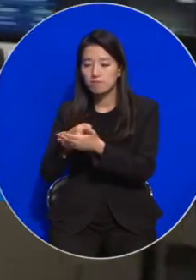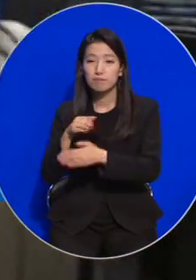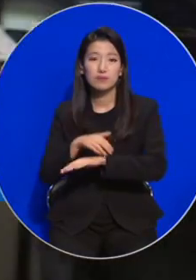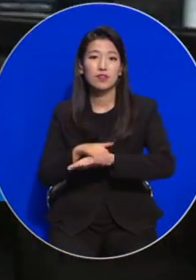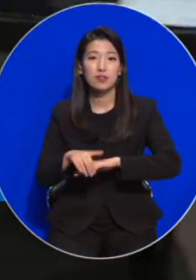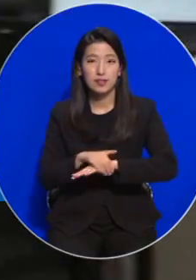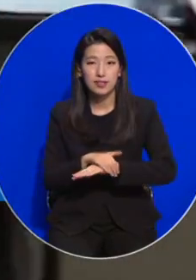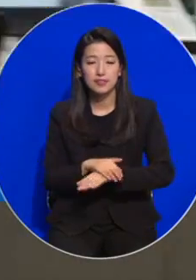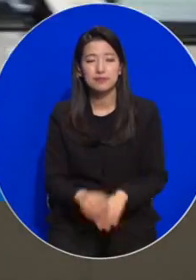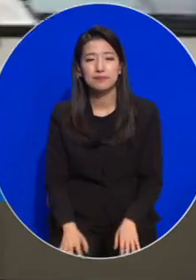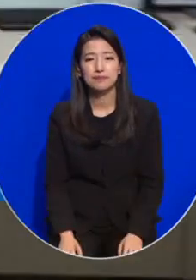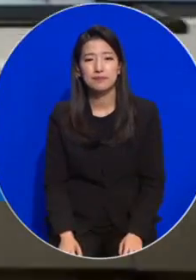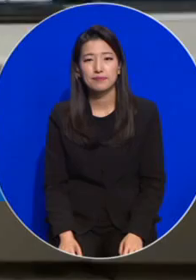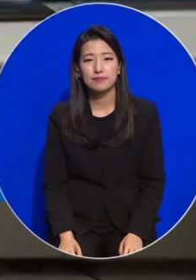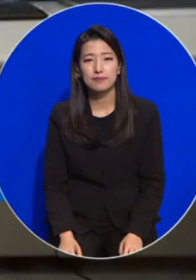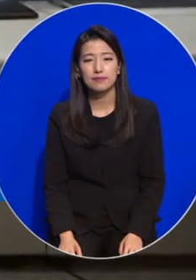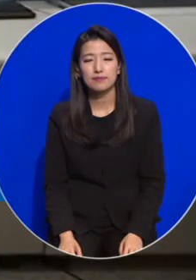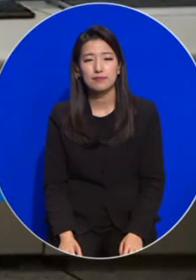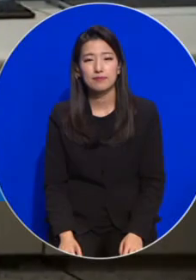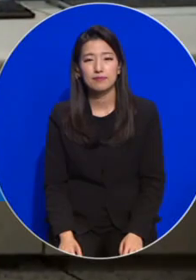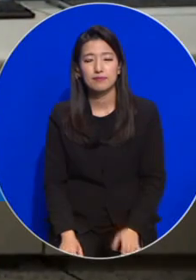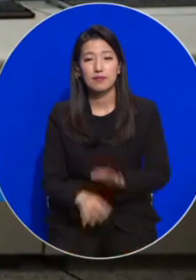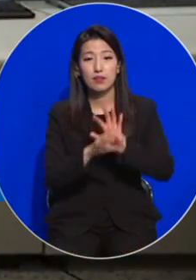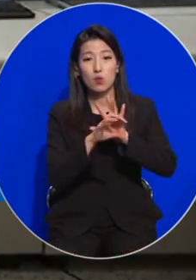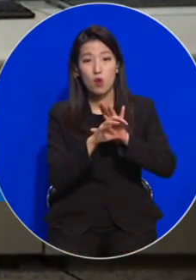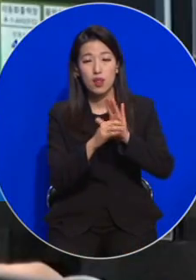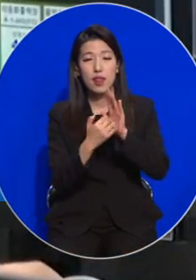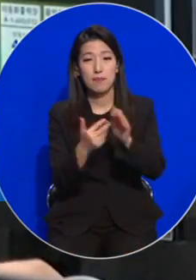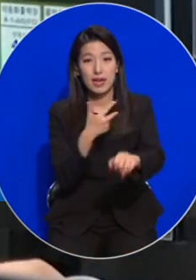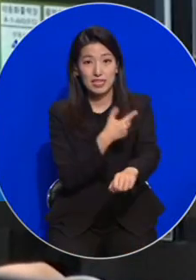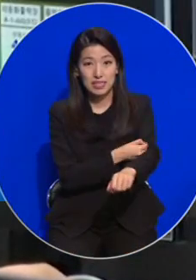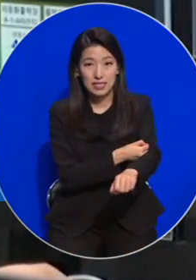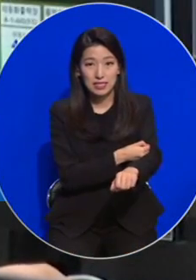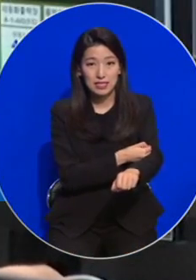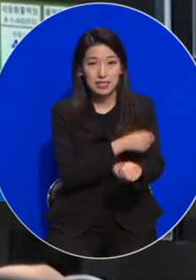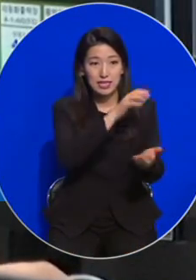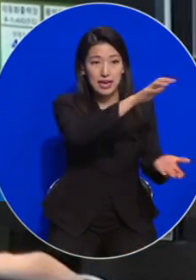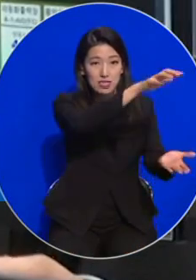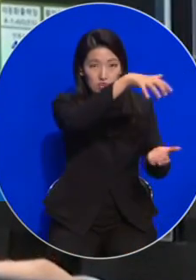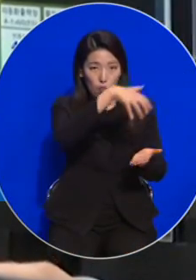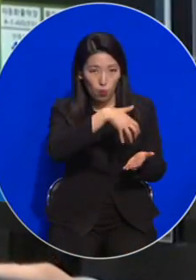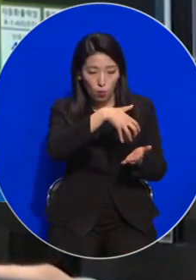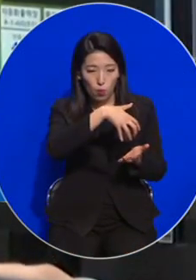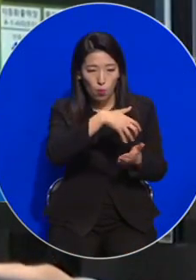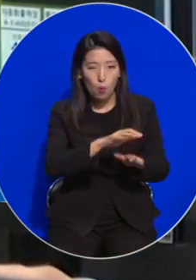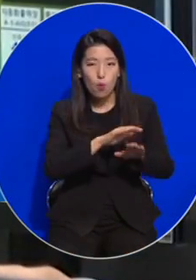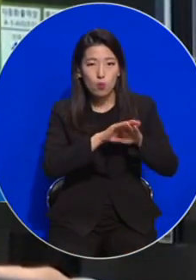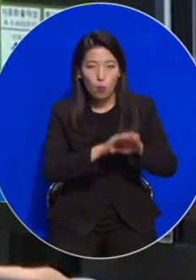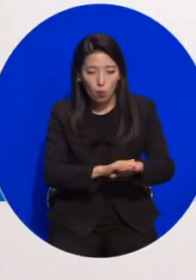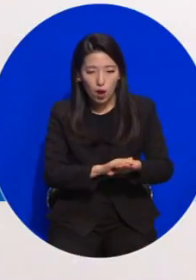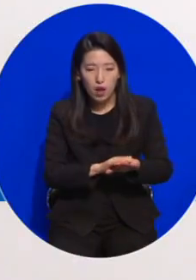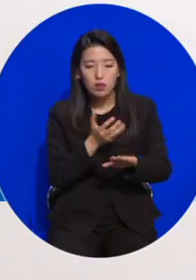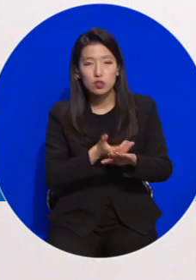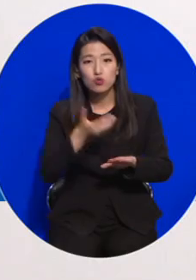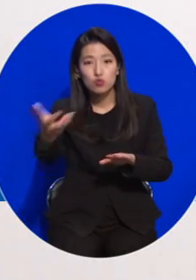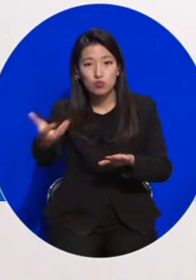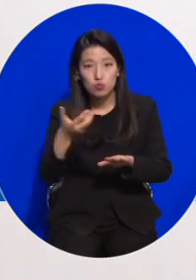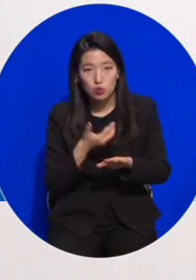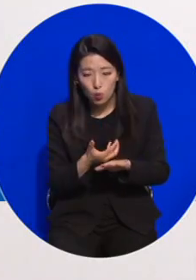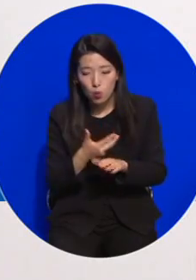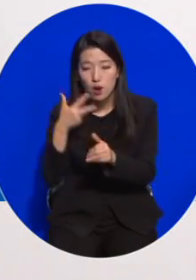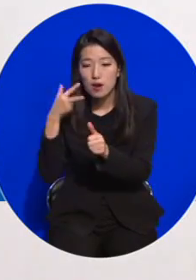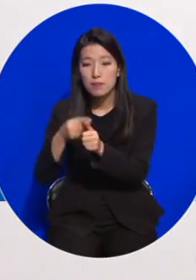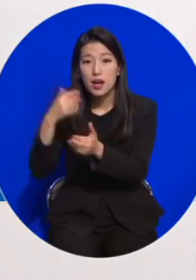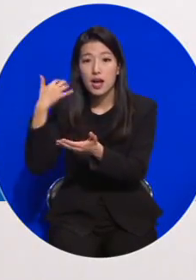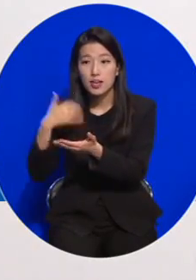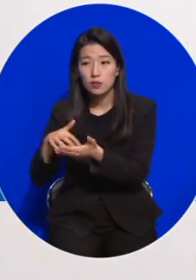관계부처에서는 백신 유통 보관 가이드라인을 마련해 콜드체인 모니터링 등 유통 공급 관리 체계를 상시 점검하고 백신